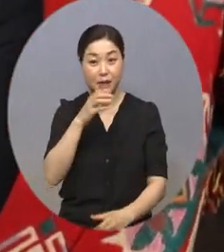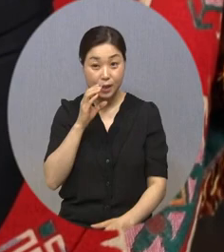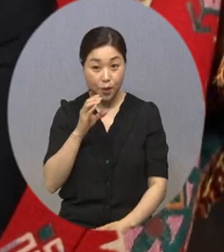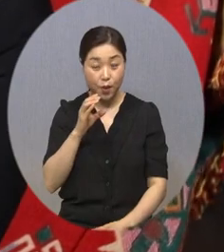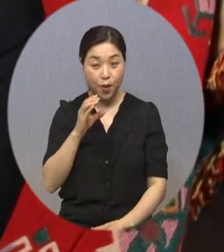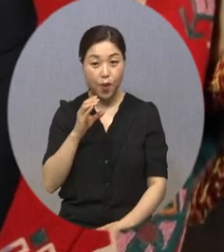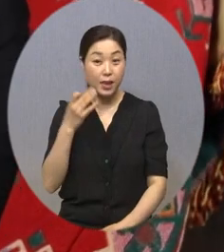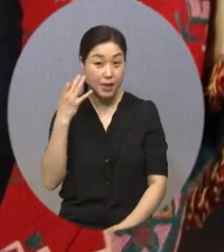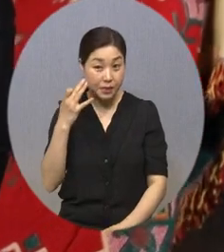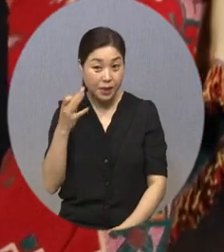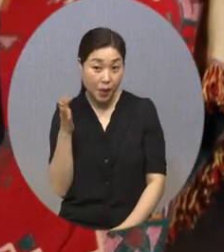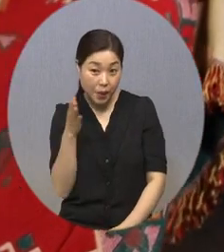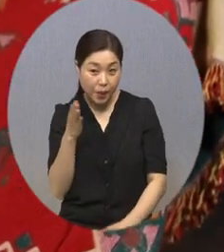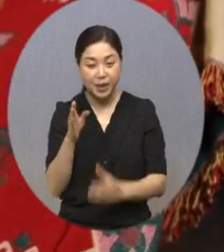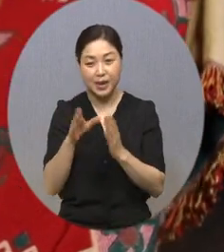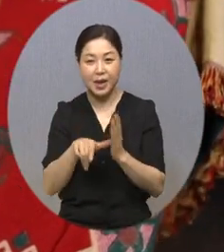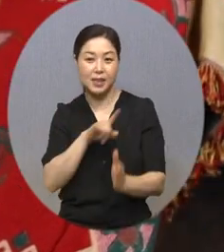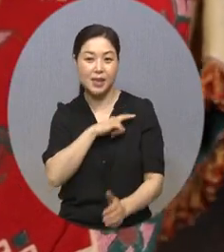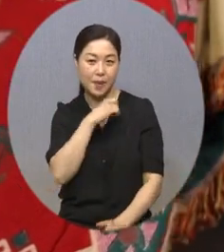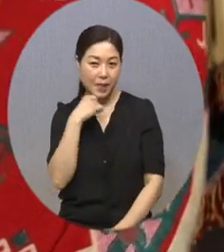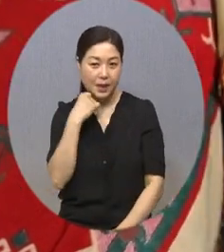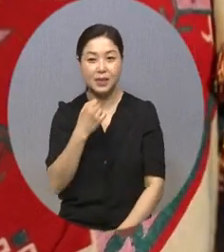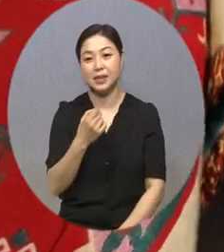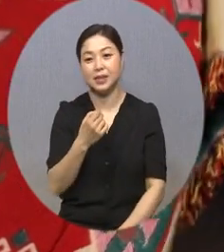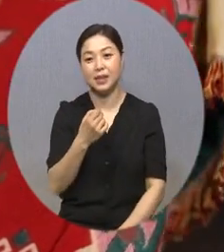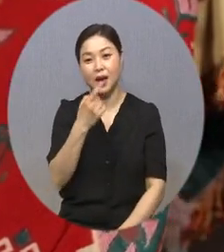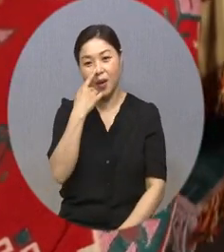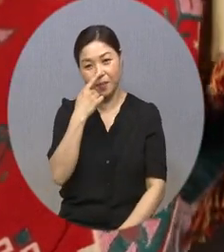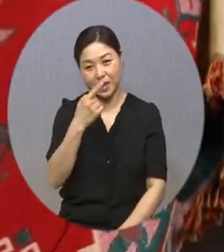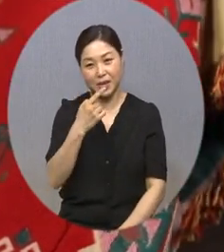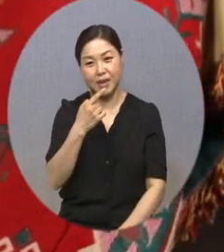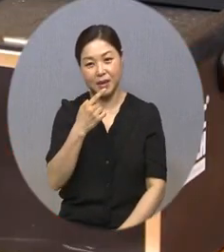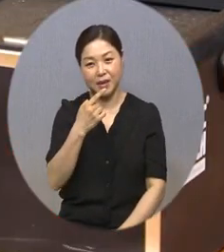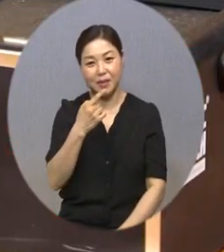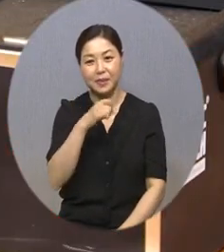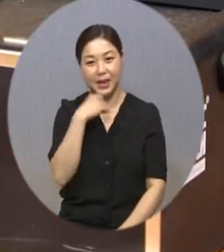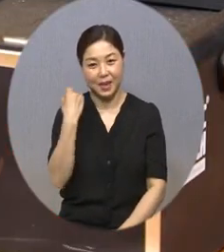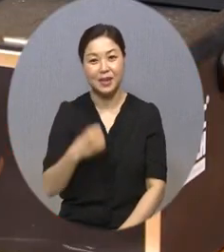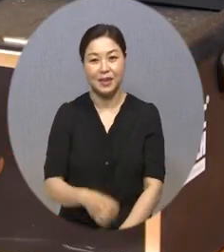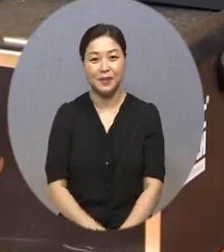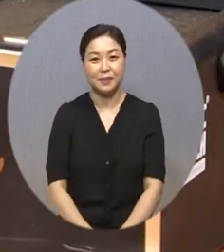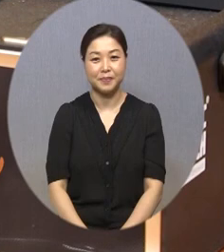까지가 가장 신선한 악 아아 20 커플 수 있을것 같아요 5